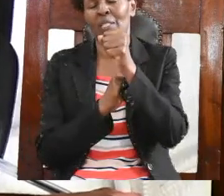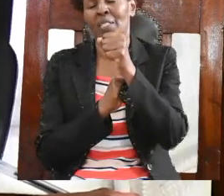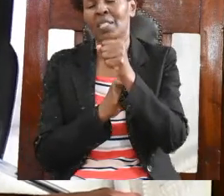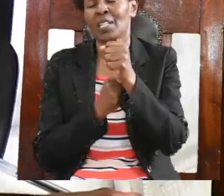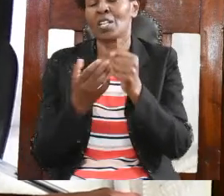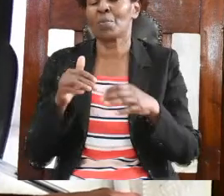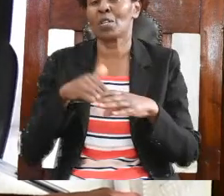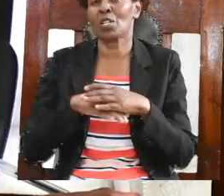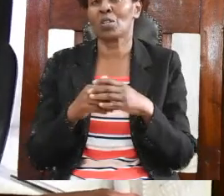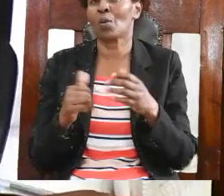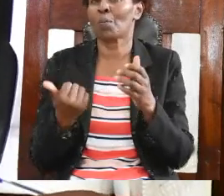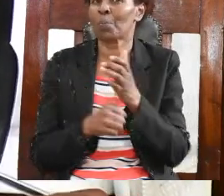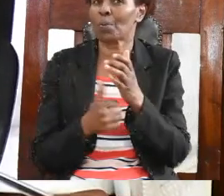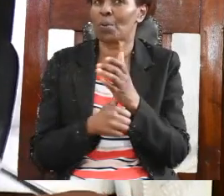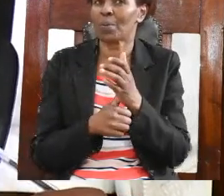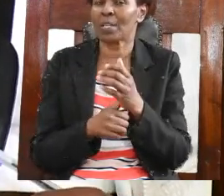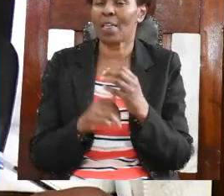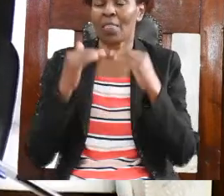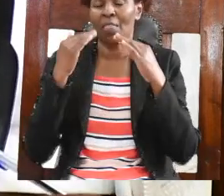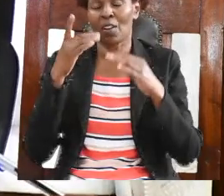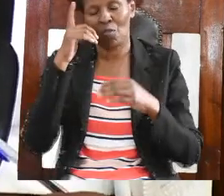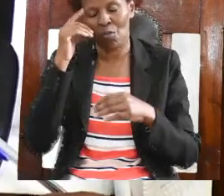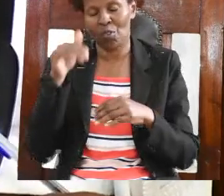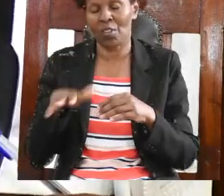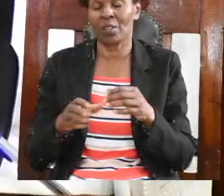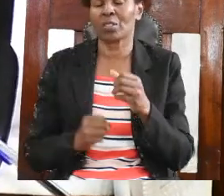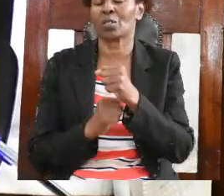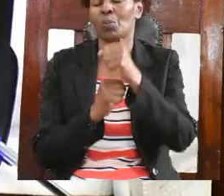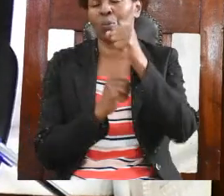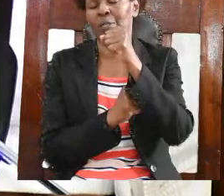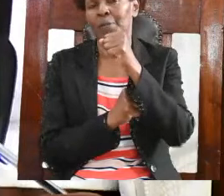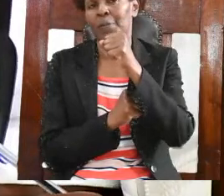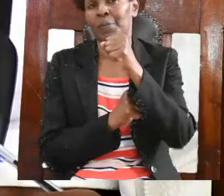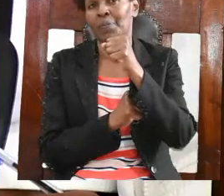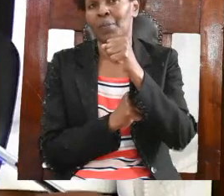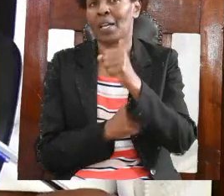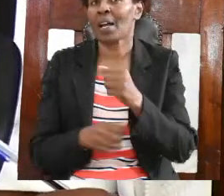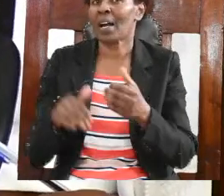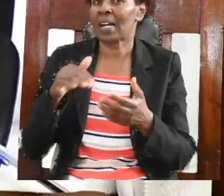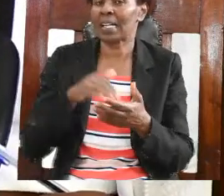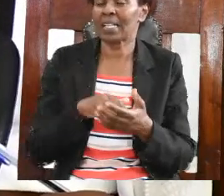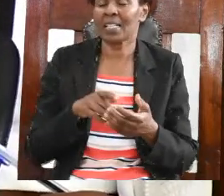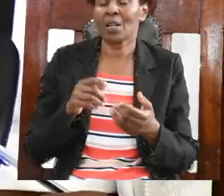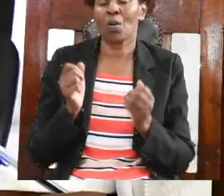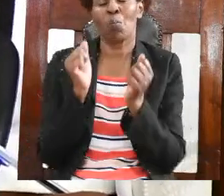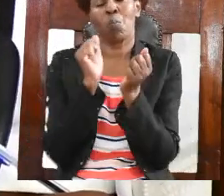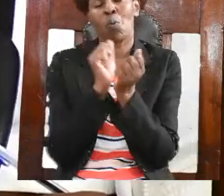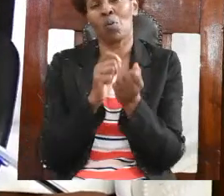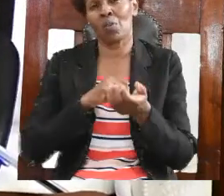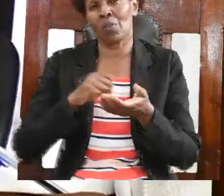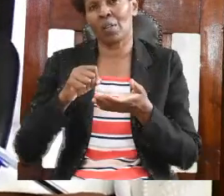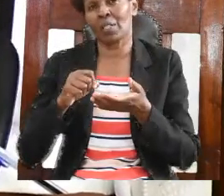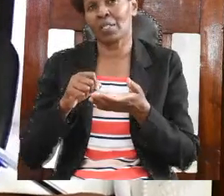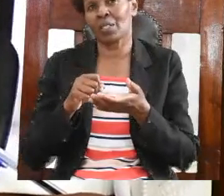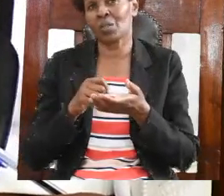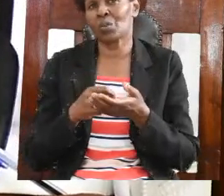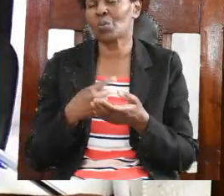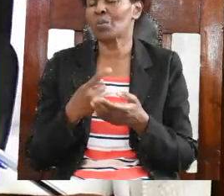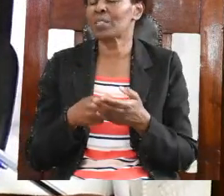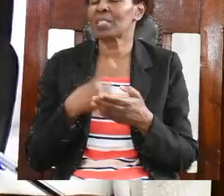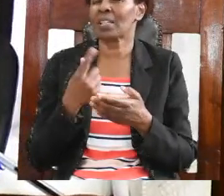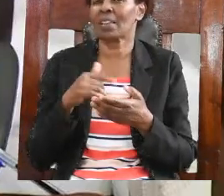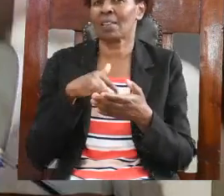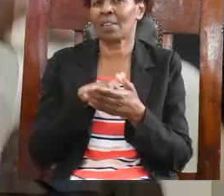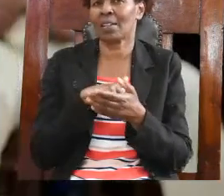hivyo anawashukuru kwa msaada waliomtumia. Pia anaandika kuwahakikishia ya